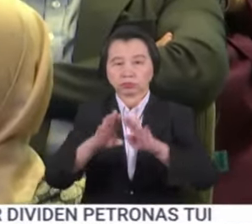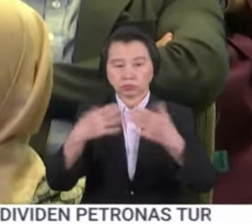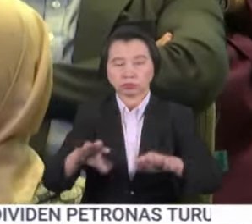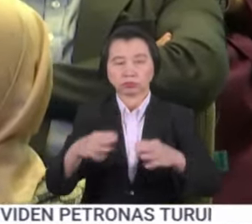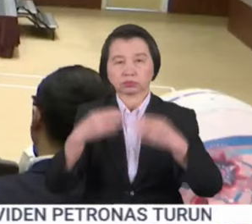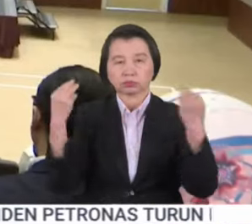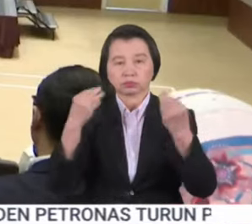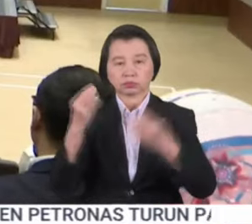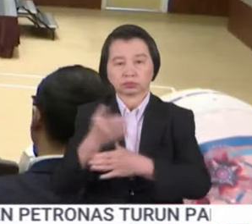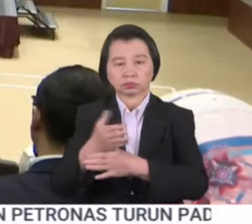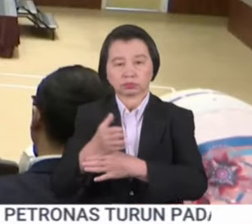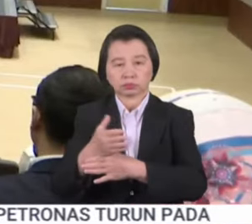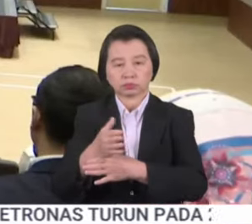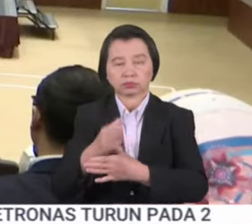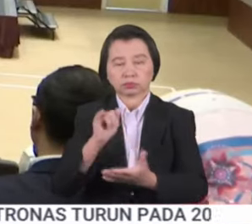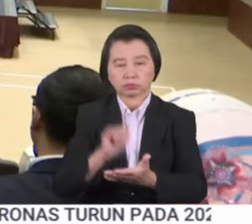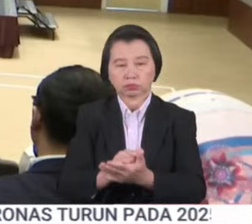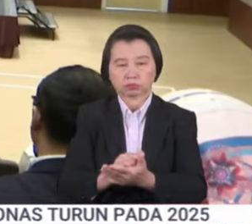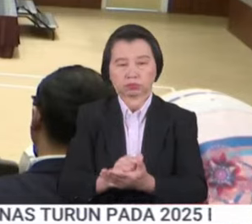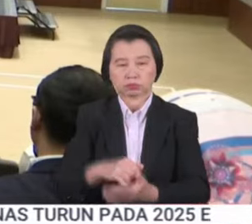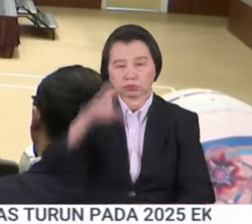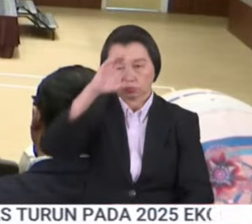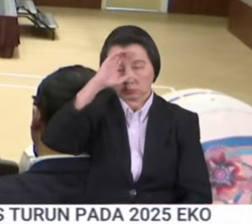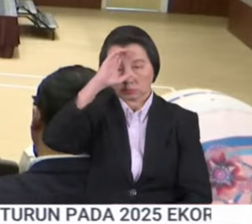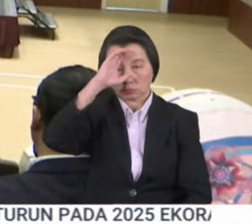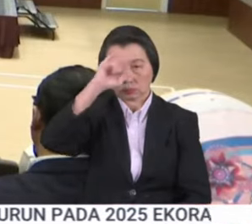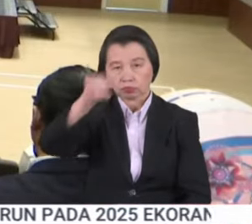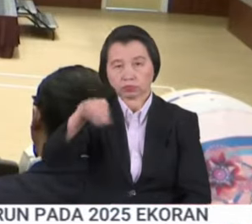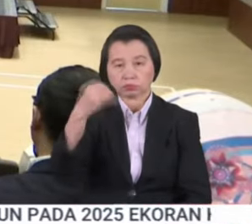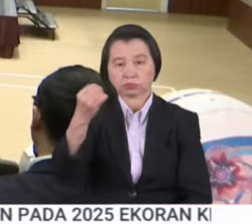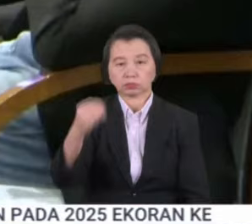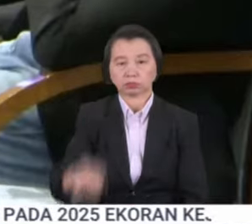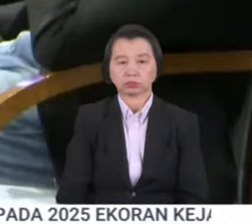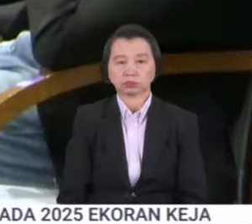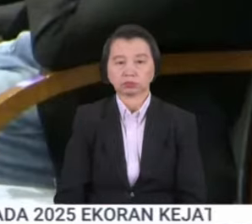majlis perkongsian broadcast talk di Cyberjaya.